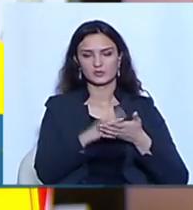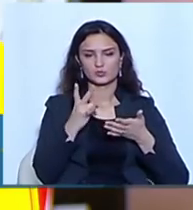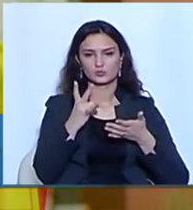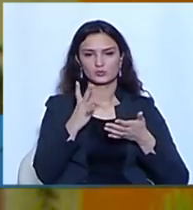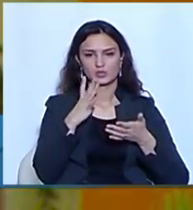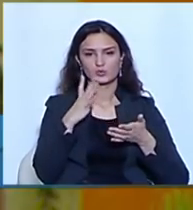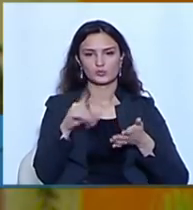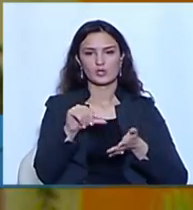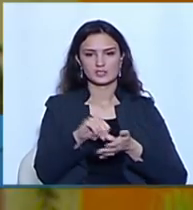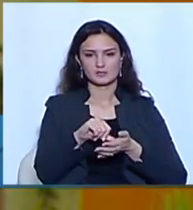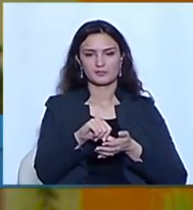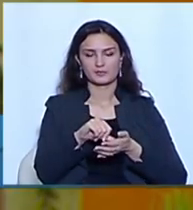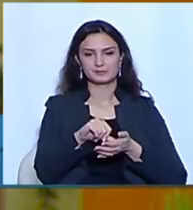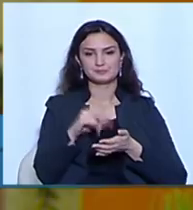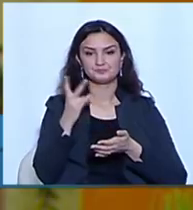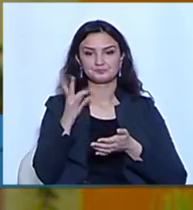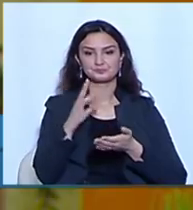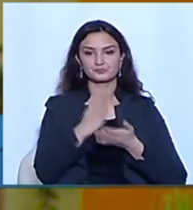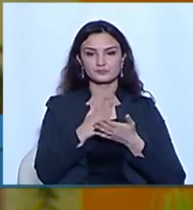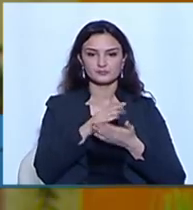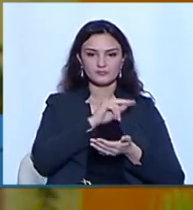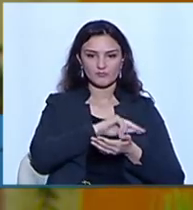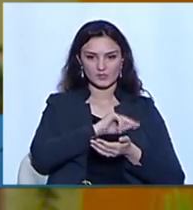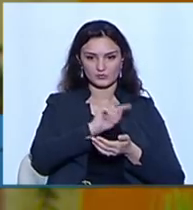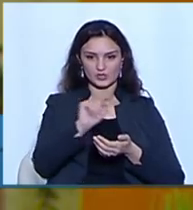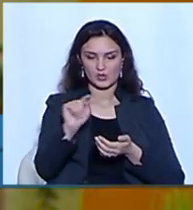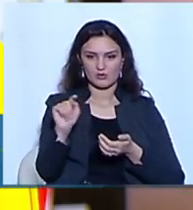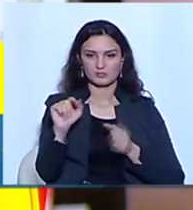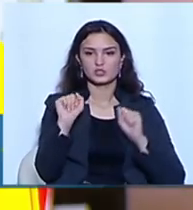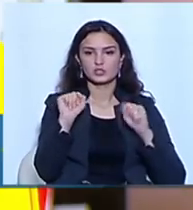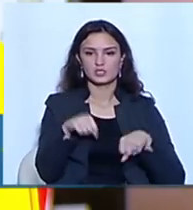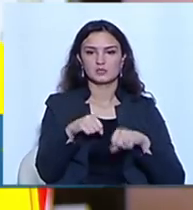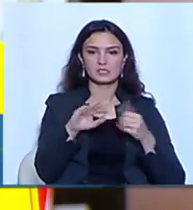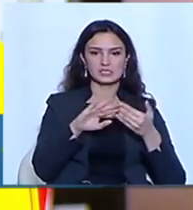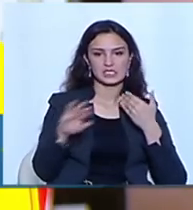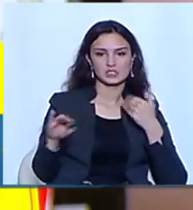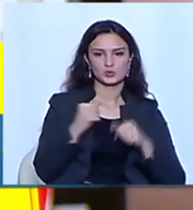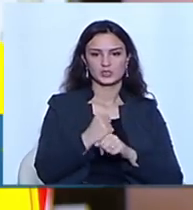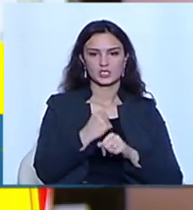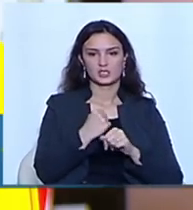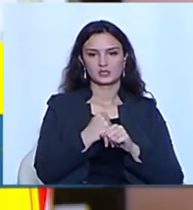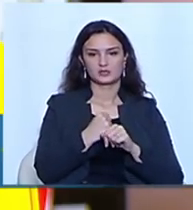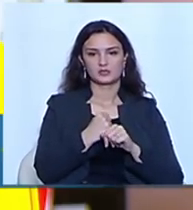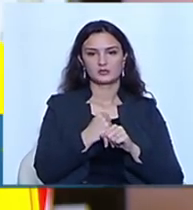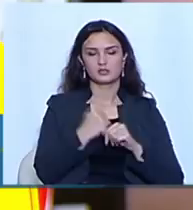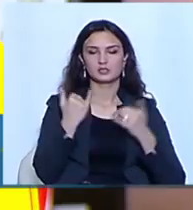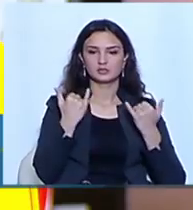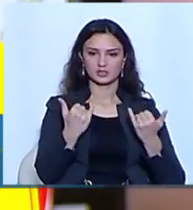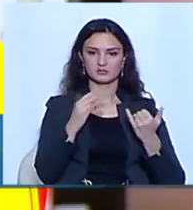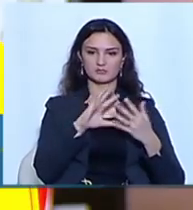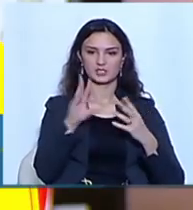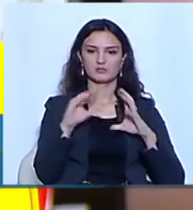უნდა არსებობდე და იყო, მაგრამ არის სამუშაოები, რომელიც შეიძლება დისტანციურადაც გაკეთდეს. დღეს